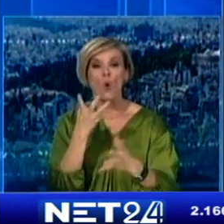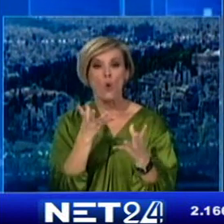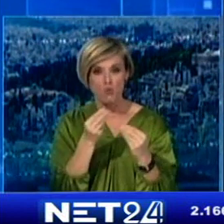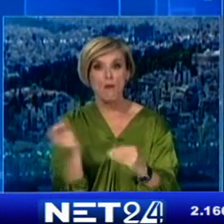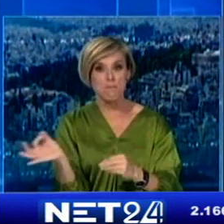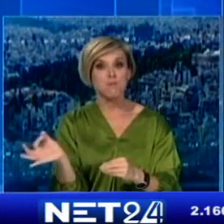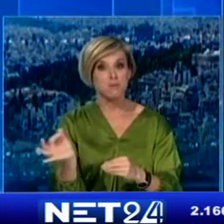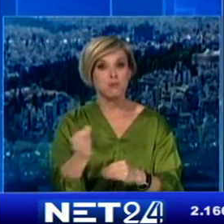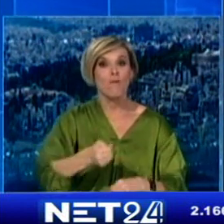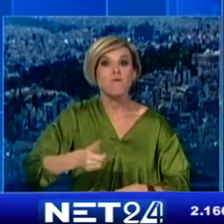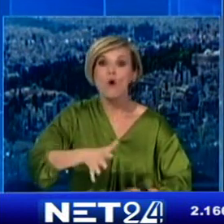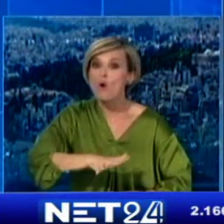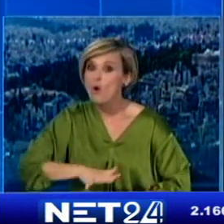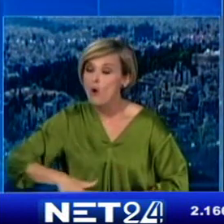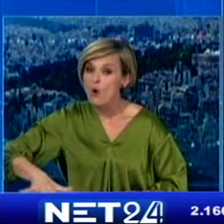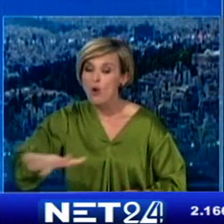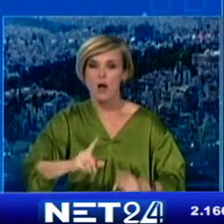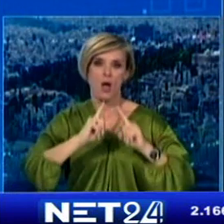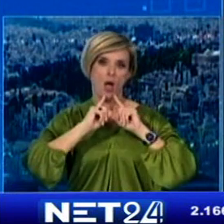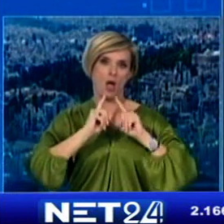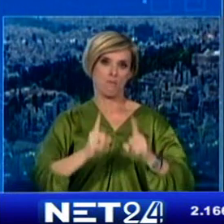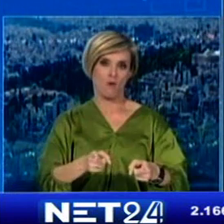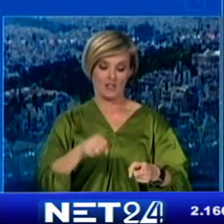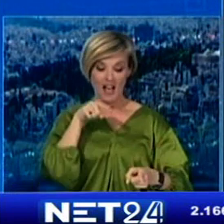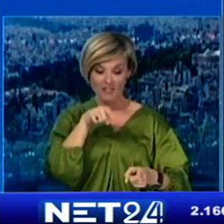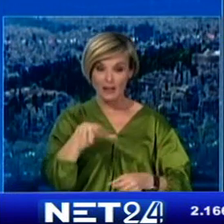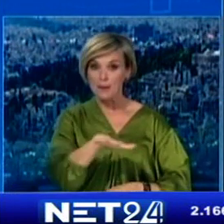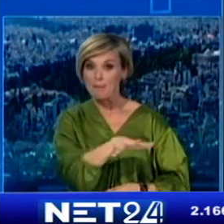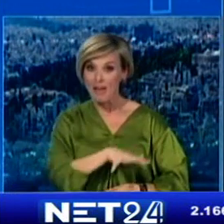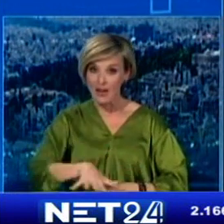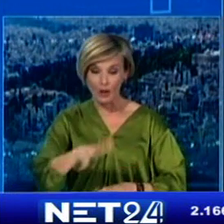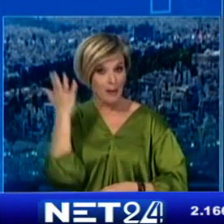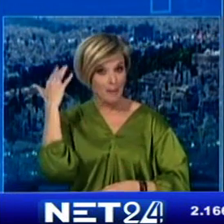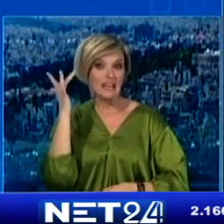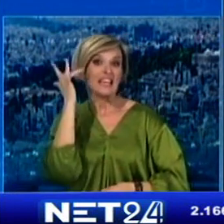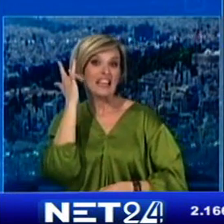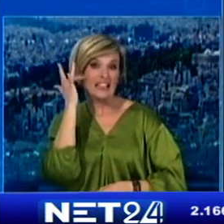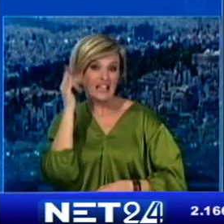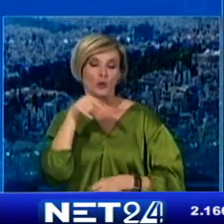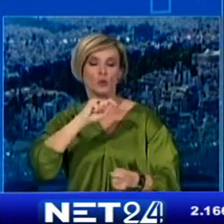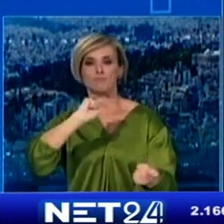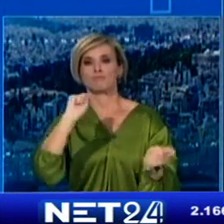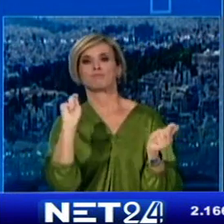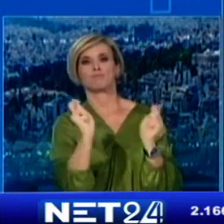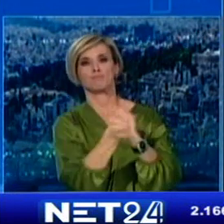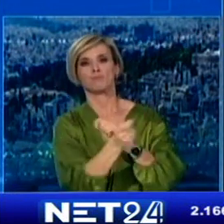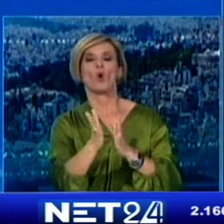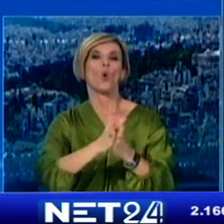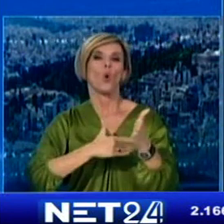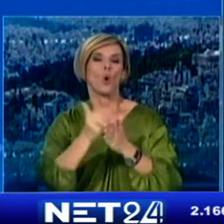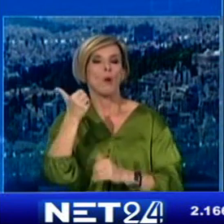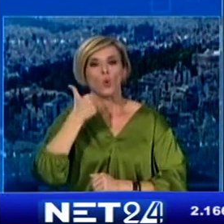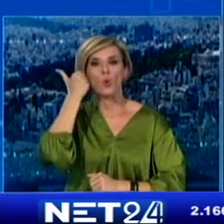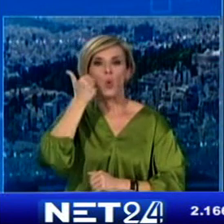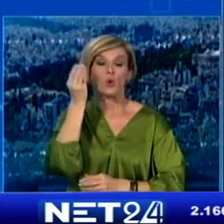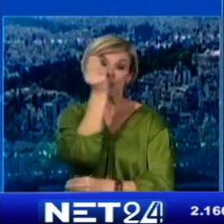ευρύτερης περιοχής της Μαγνησίας, αποφάσισε τη μεταφορά της περιοχής από την κίτρινη ζώνη Α επιτήρησης στην κόκκινη ζώνη Β